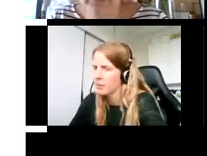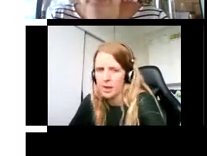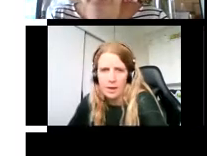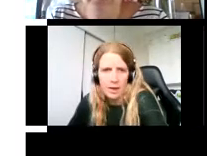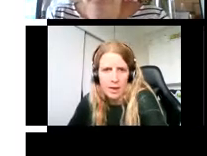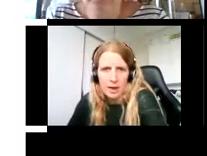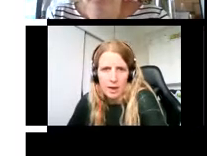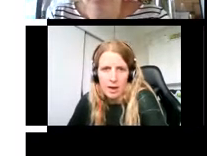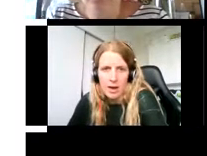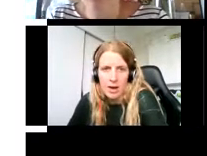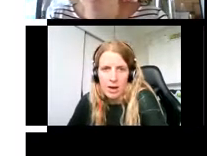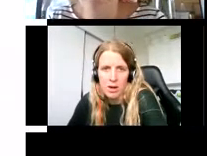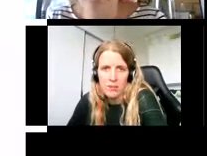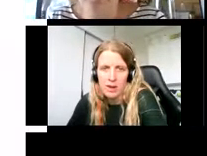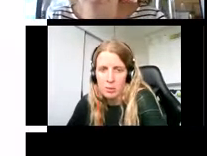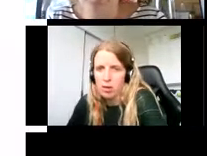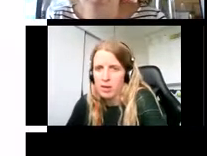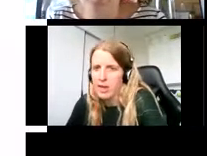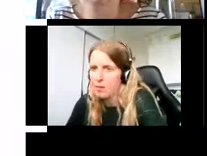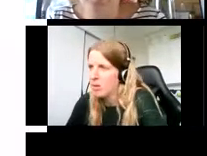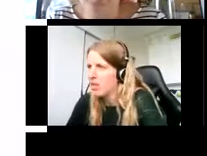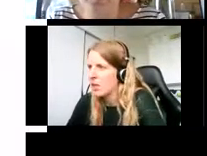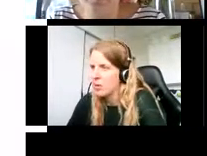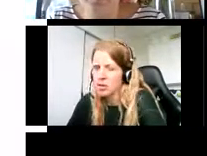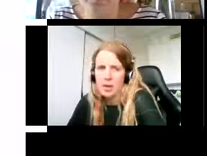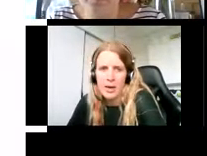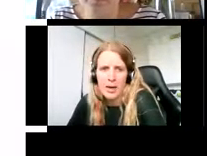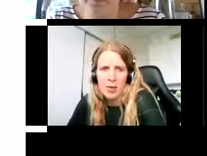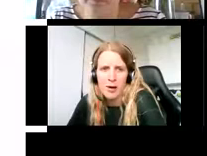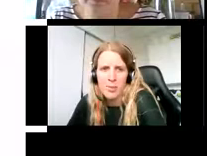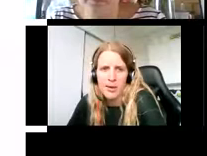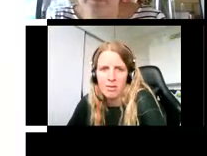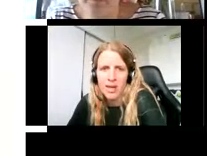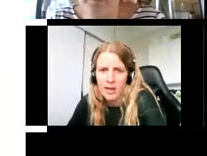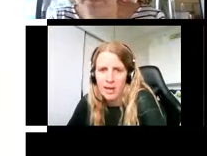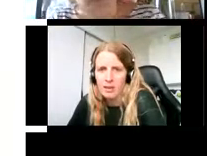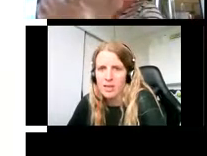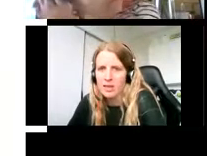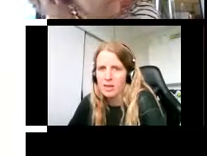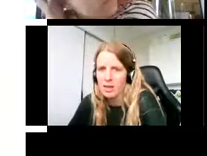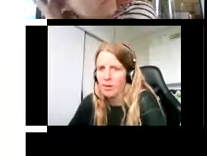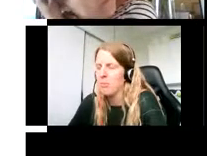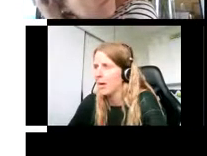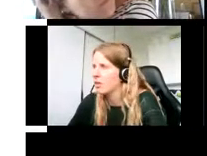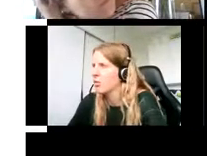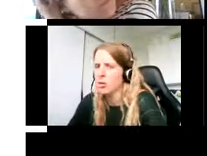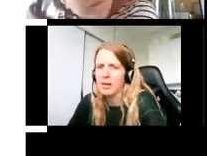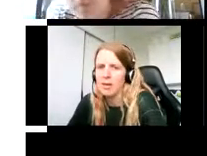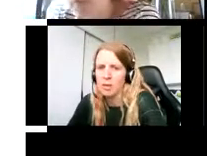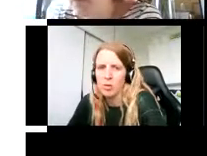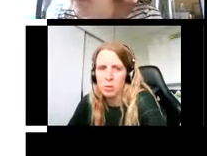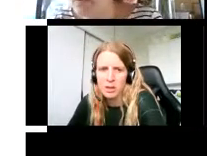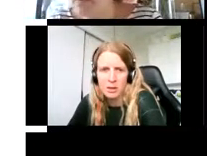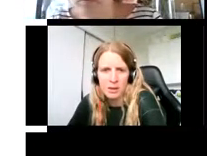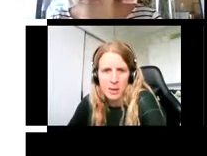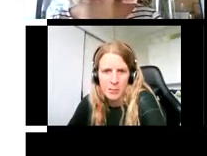te maken. En dan hebben we ook onze algemene principes, waarbij dat de veiligheid van iedereen echt wel een basisvoorwaarde